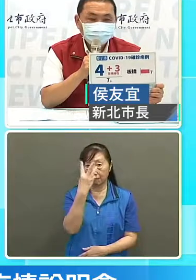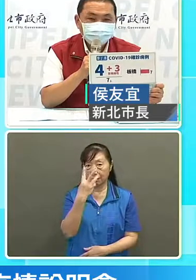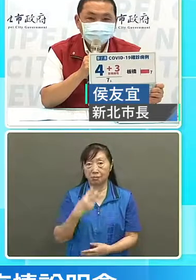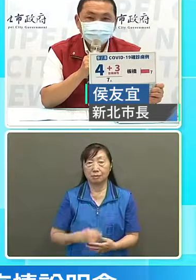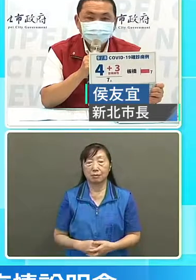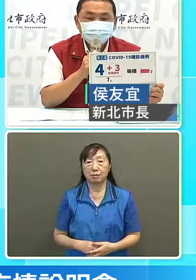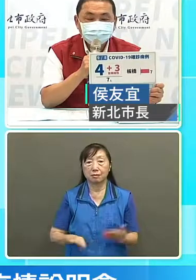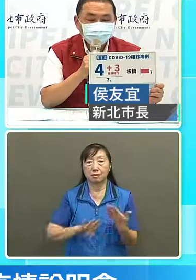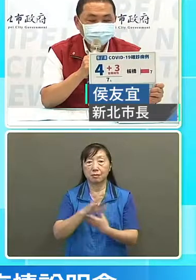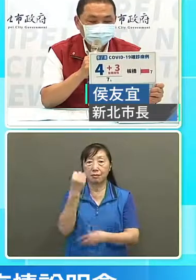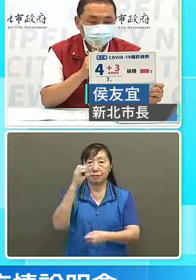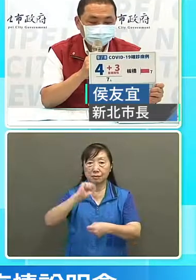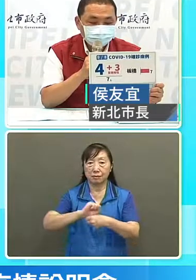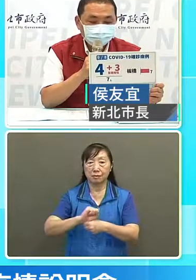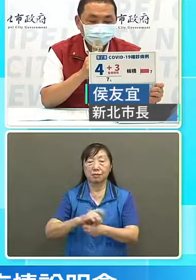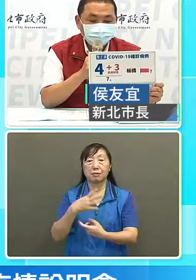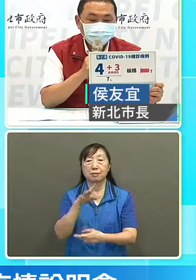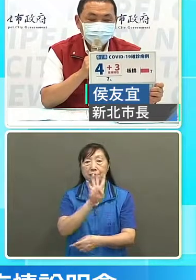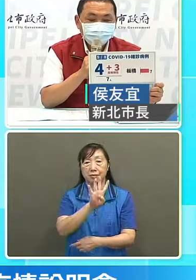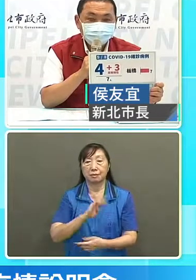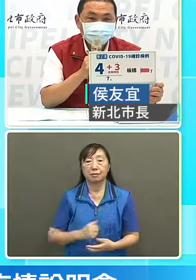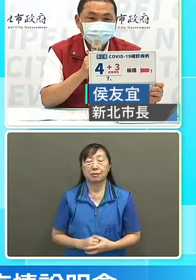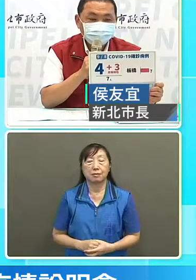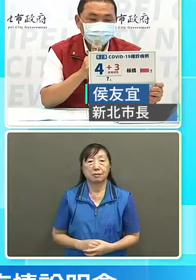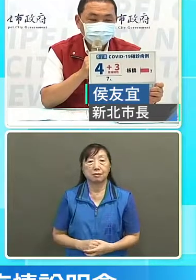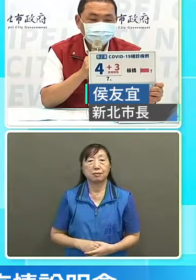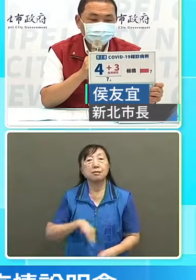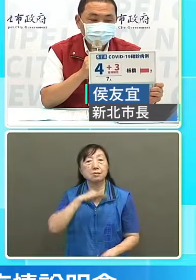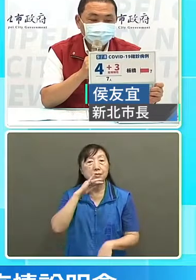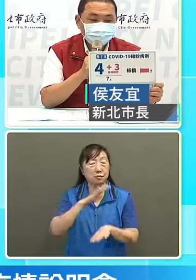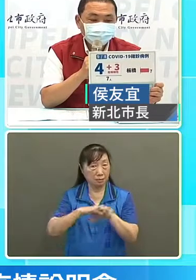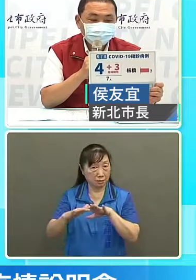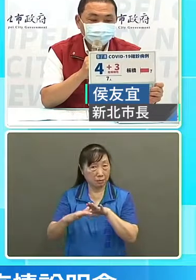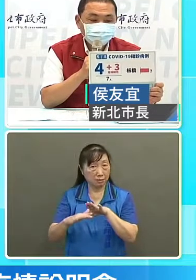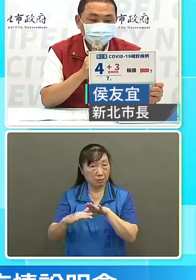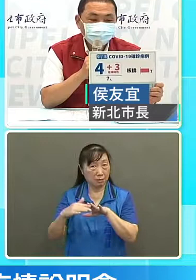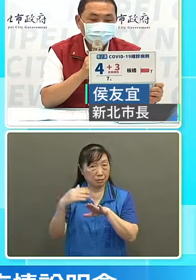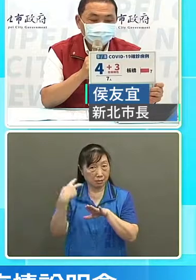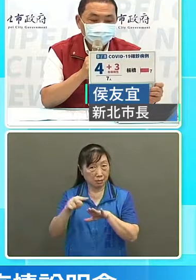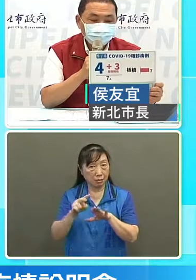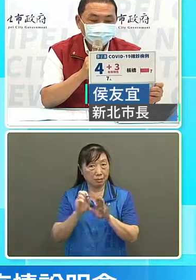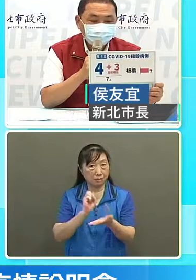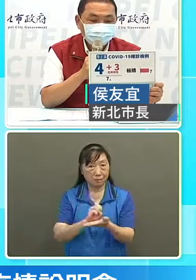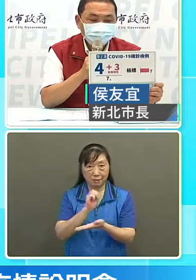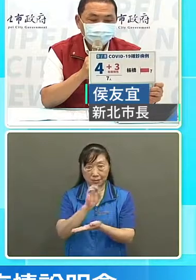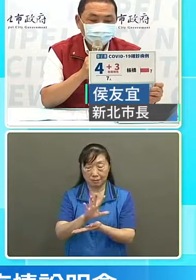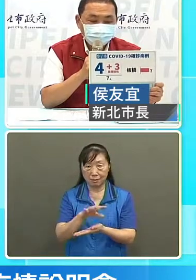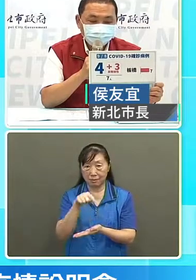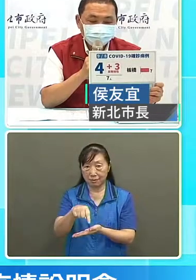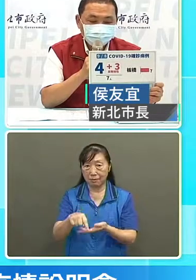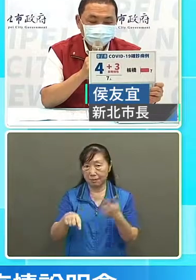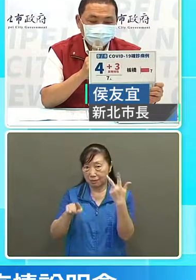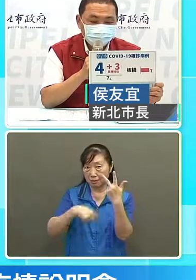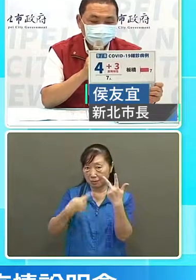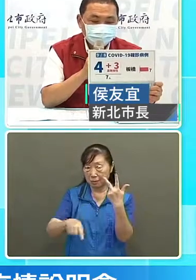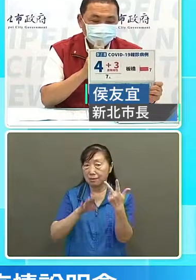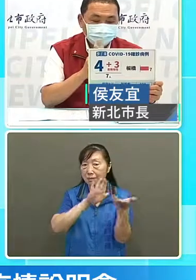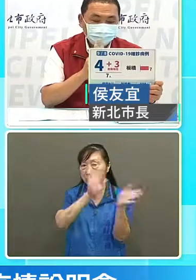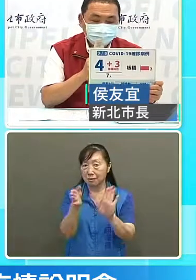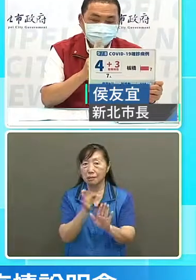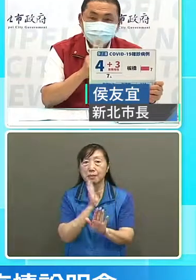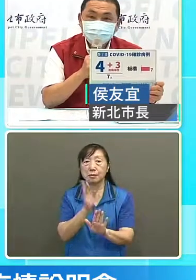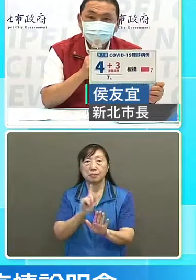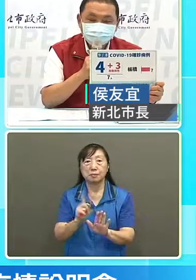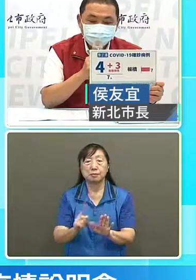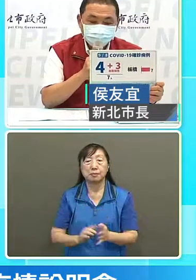另外新增个案是4个。等一下我会逐一跟各位报告这个7个的个案。至